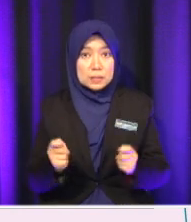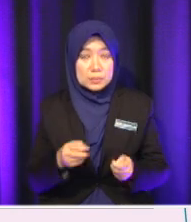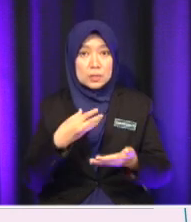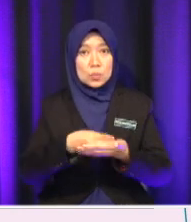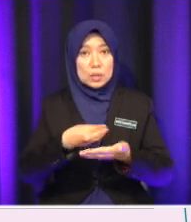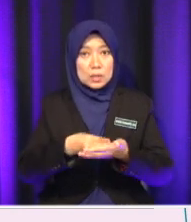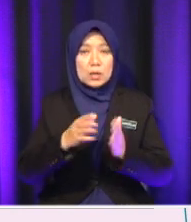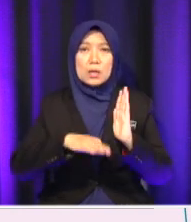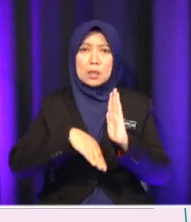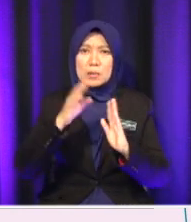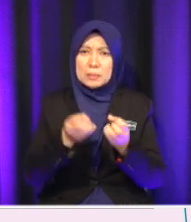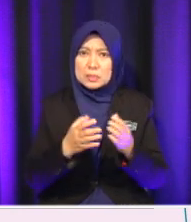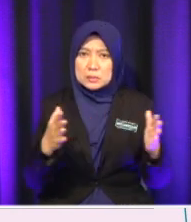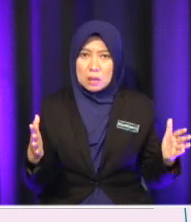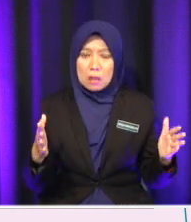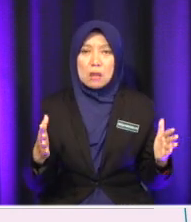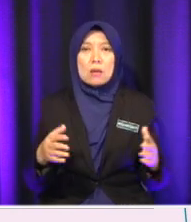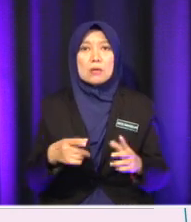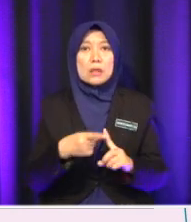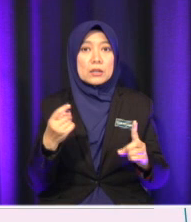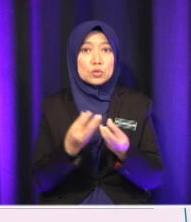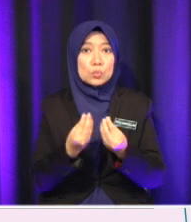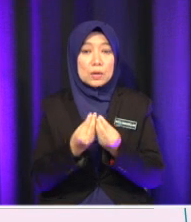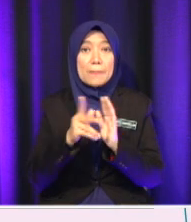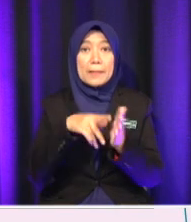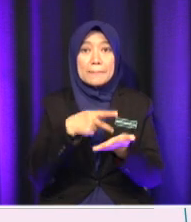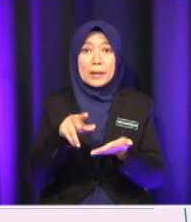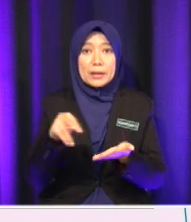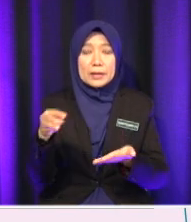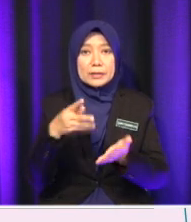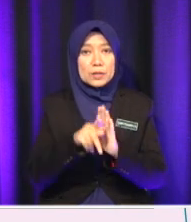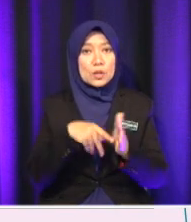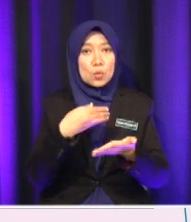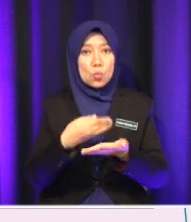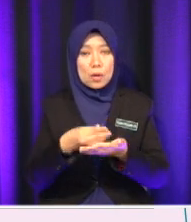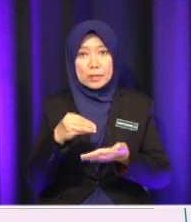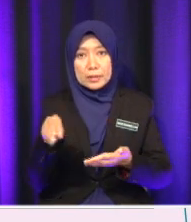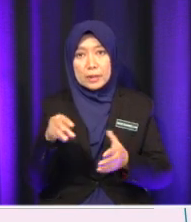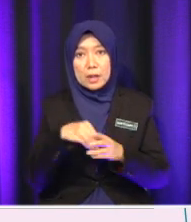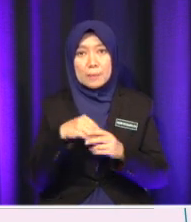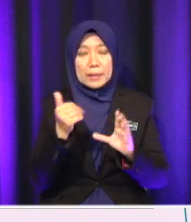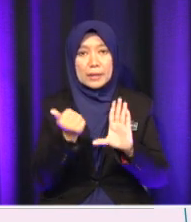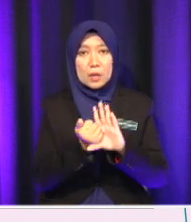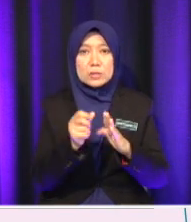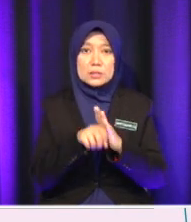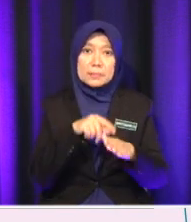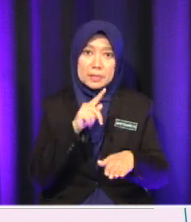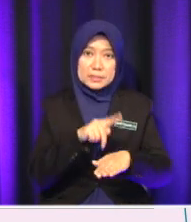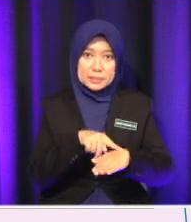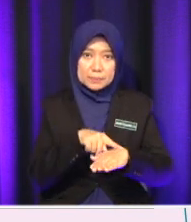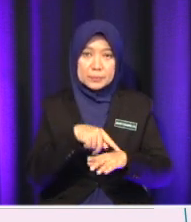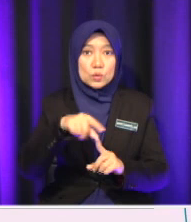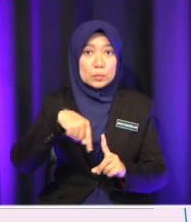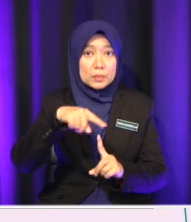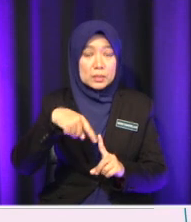lebih besar daripada jumlah pembayaran keuangan dalam account masa masuknya apabila